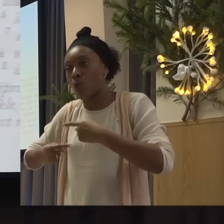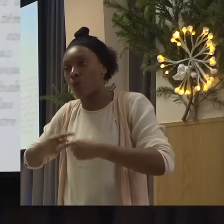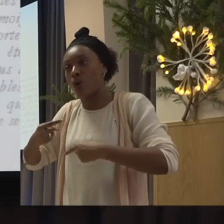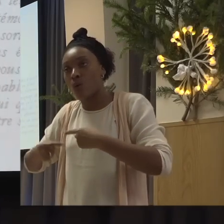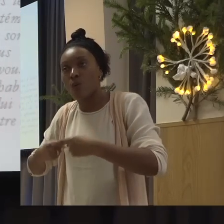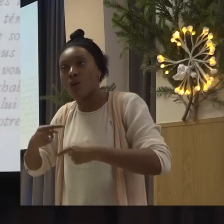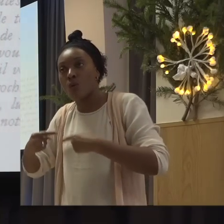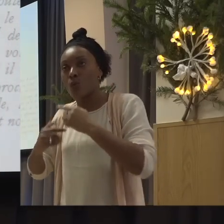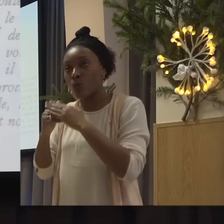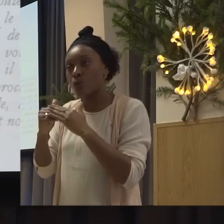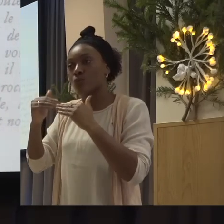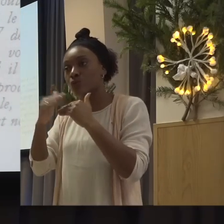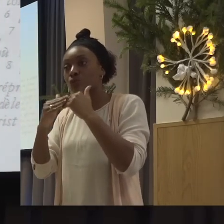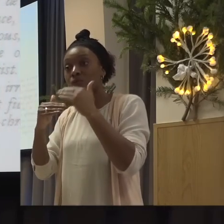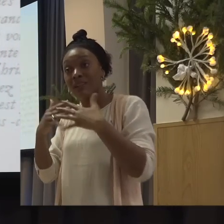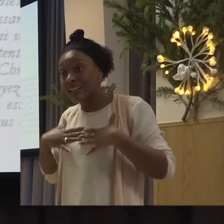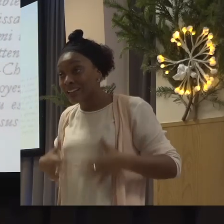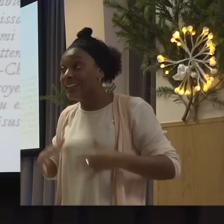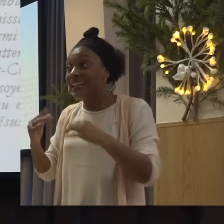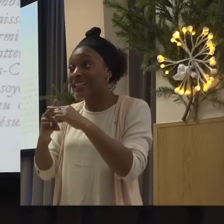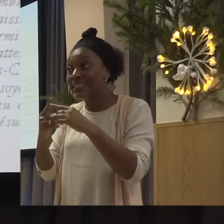L'Église n'est pas un corps abouti, frères et sœurs.